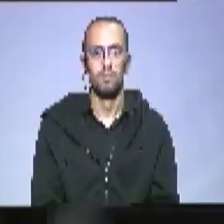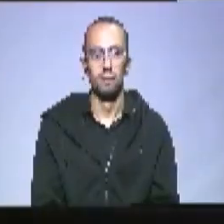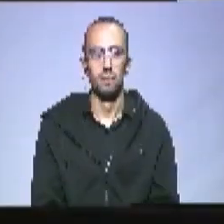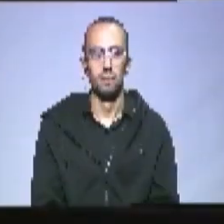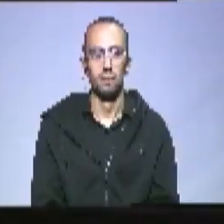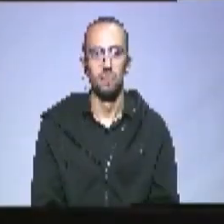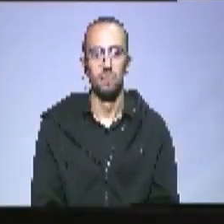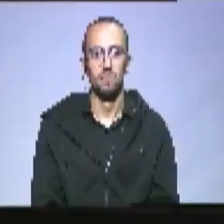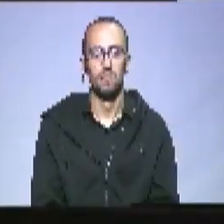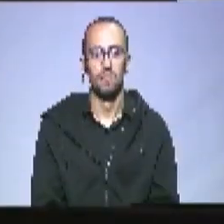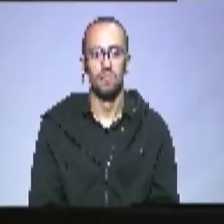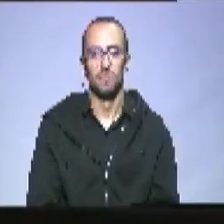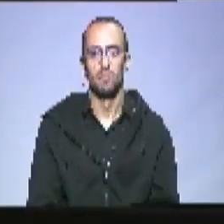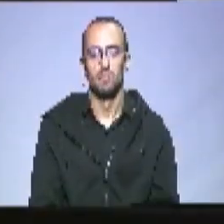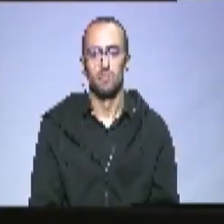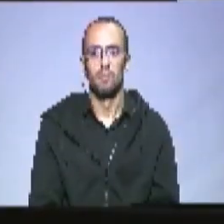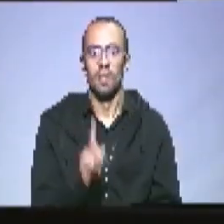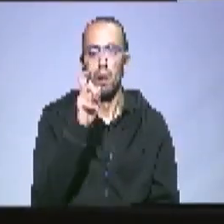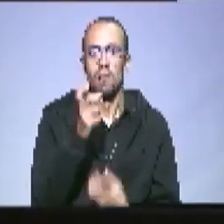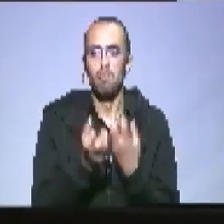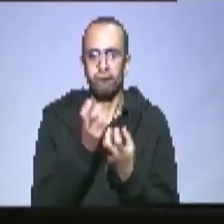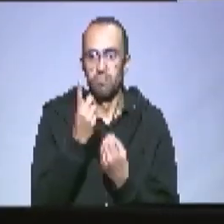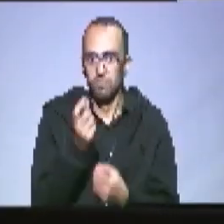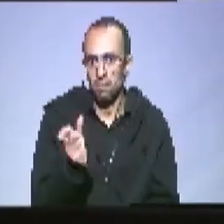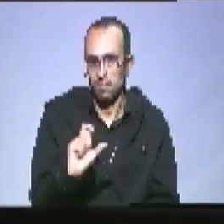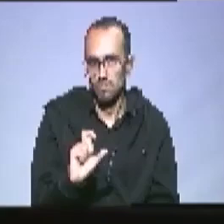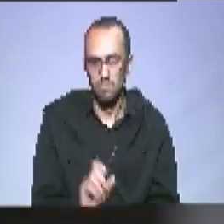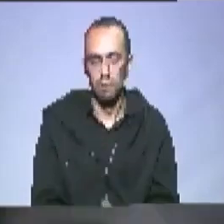يدينا ناخد شويه ميه مغليه برضو.